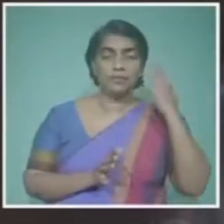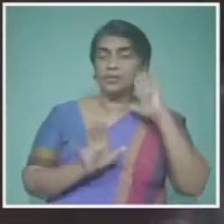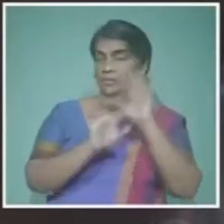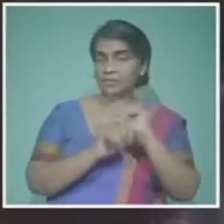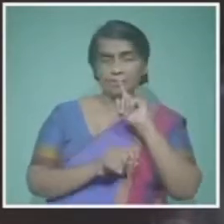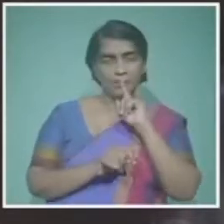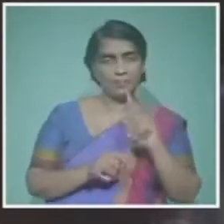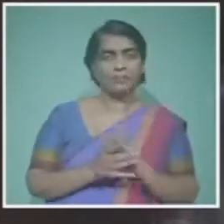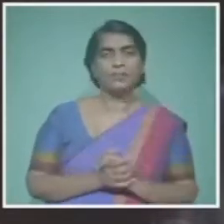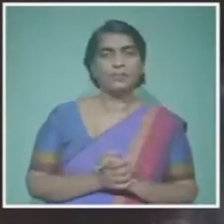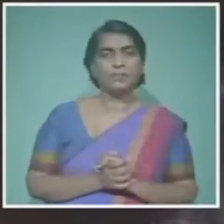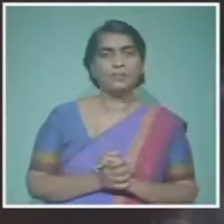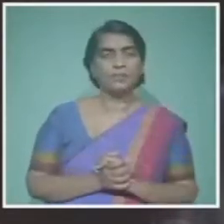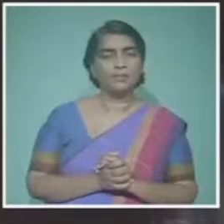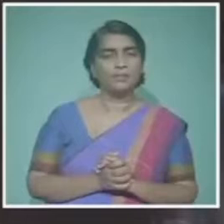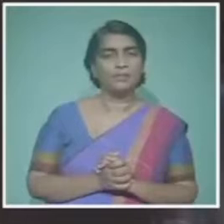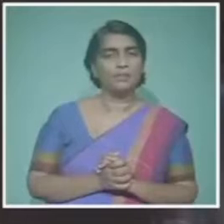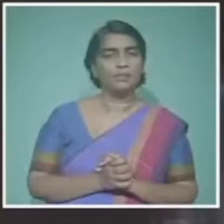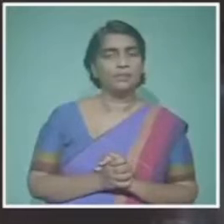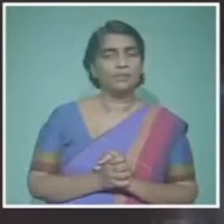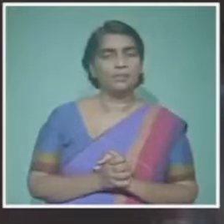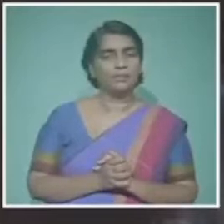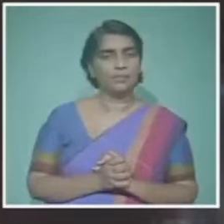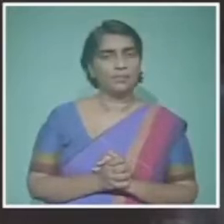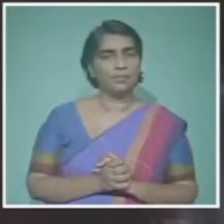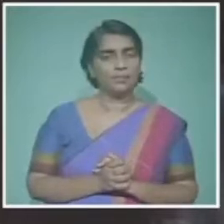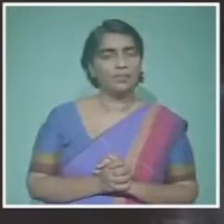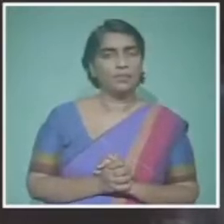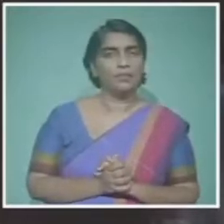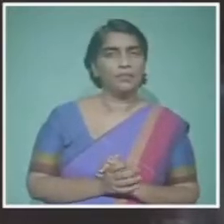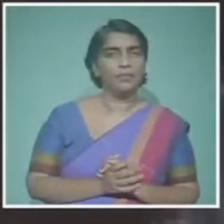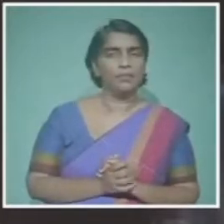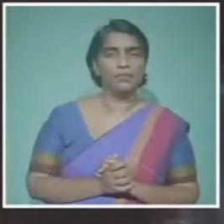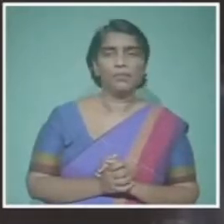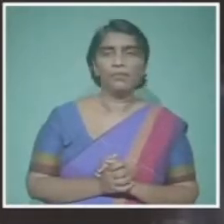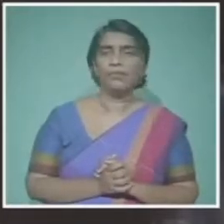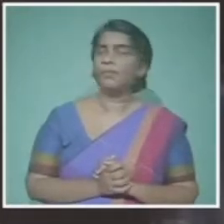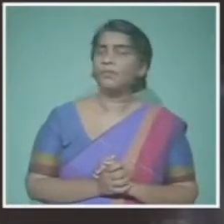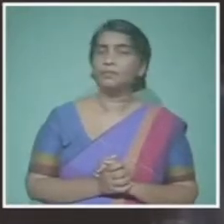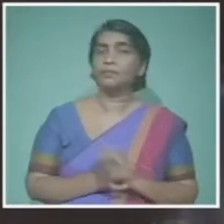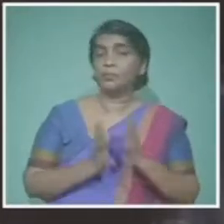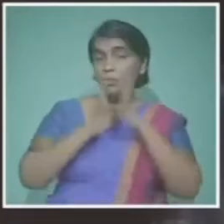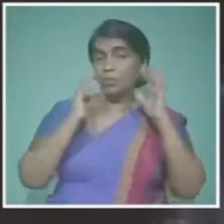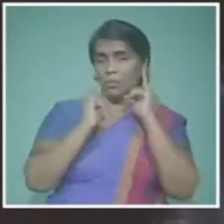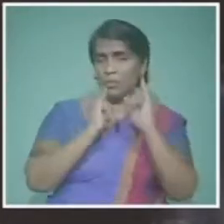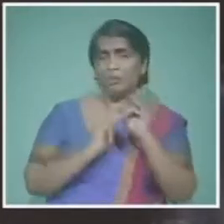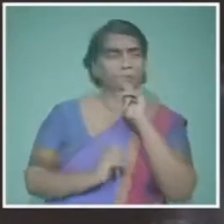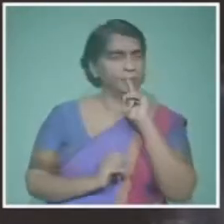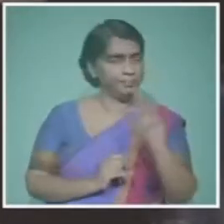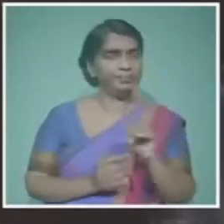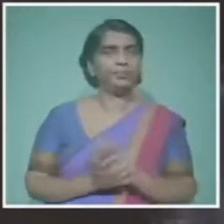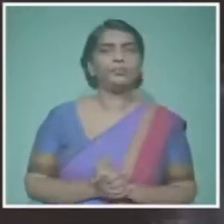මොකද කියන්නේ? In Sri Lanka, contemporary forms of slavery have an ethnic dimension. බරපතල චෝදනාවක් එක.